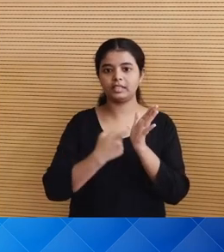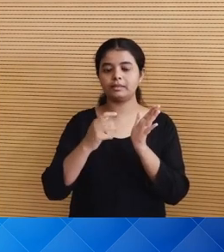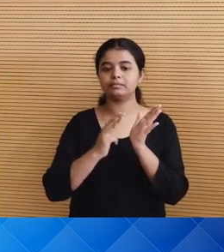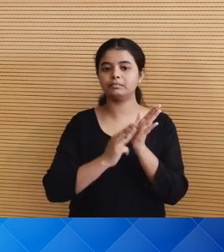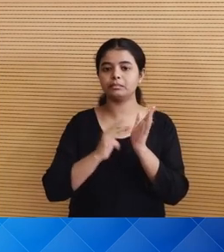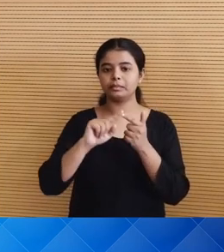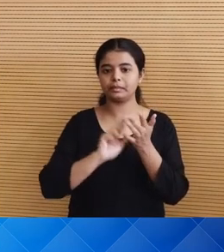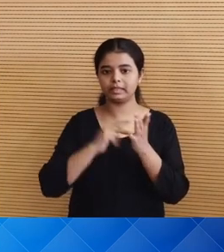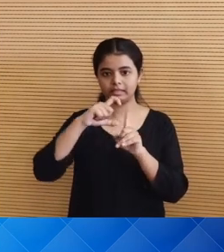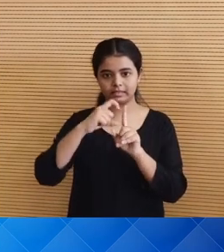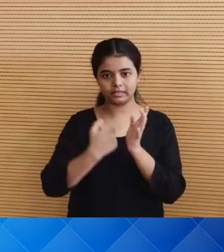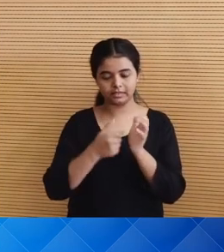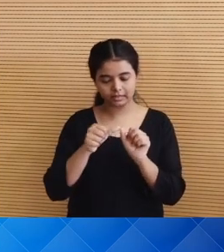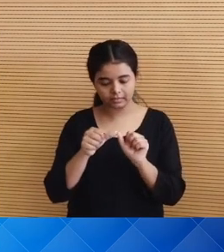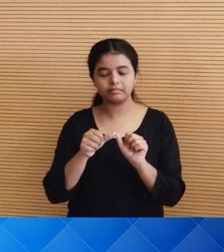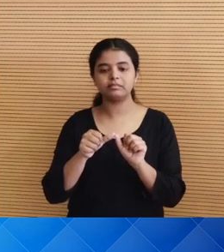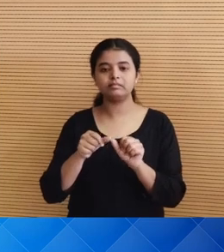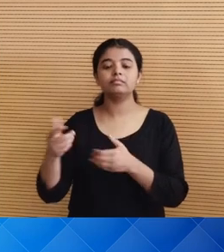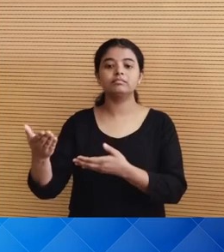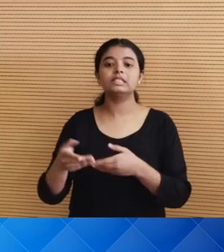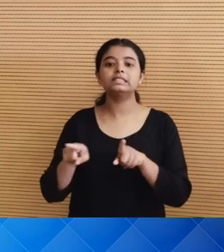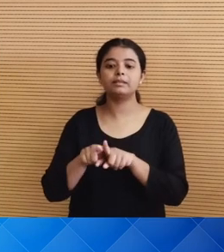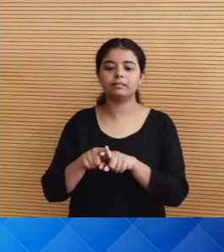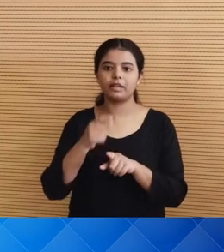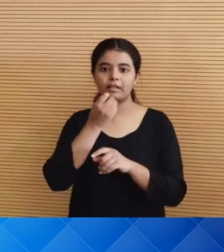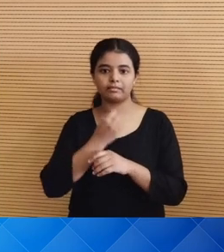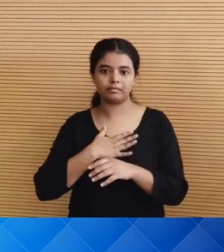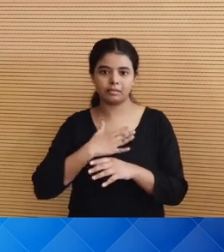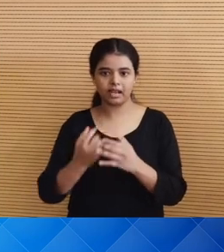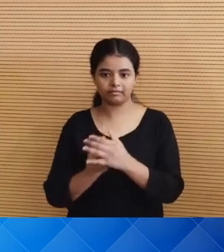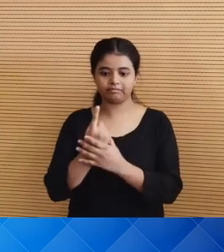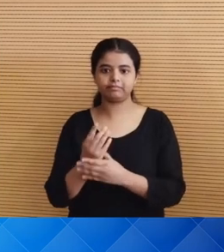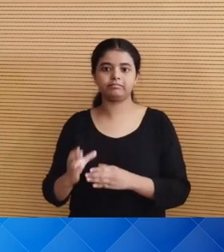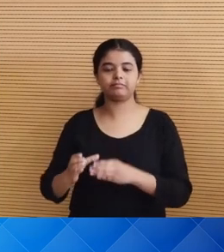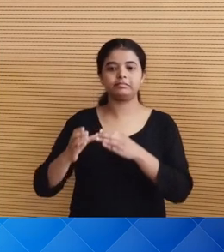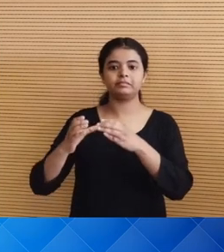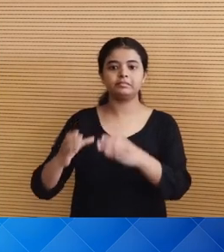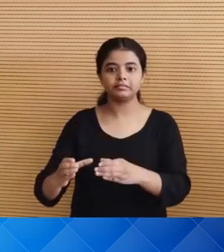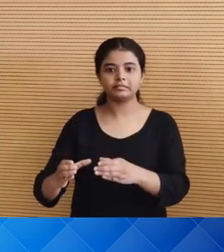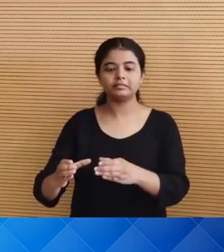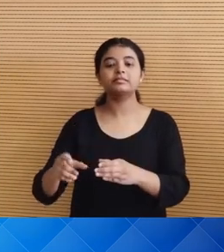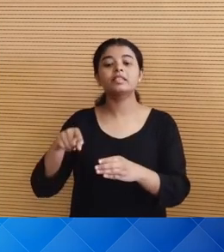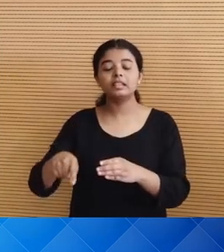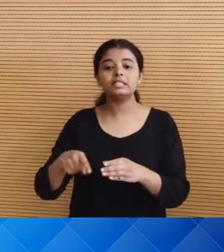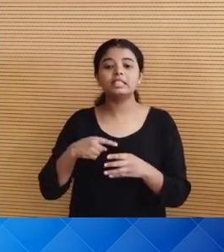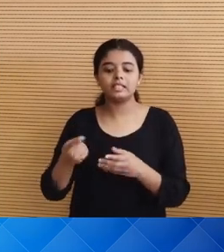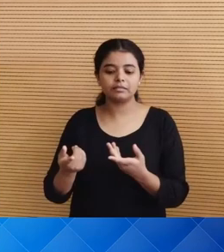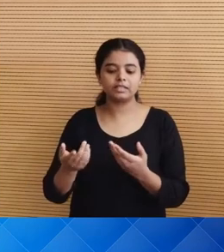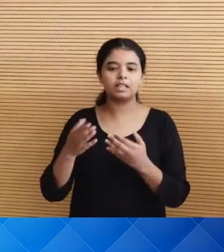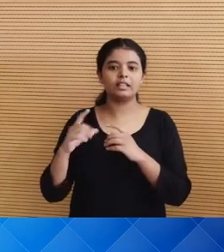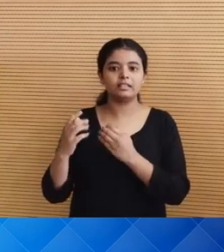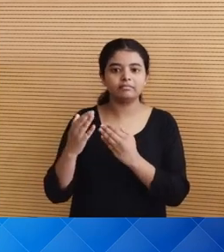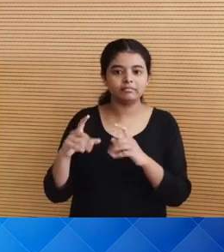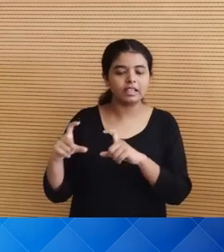उनका सम्मान करें। ये वो परंपरा का निर्वहन है जहां पर वर्तमान प्रेम स्नेह और सानिध्य और आशीष के